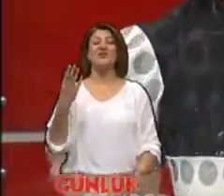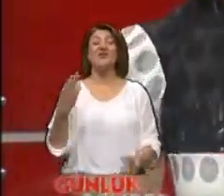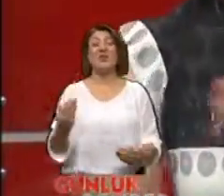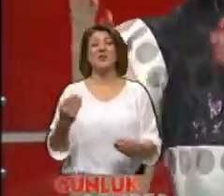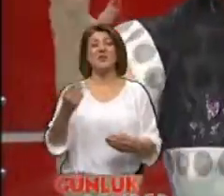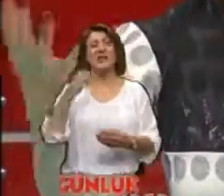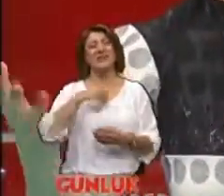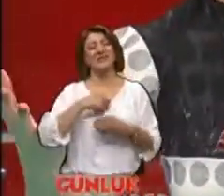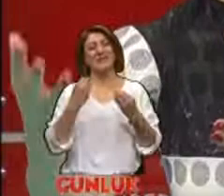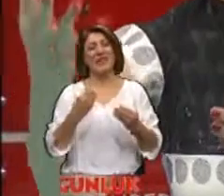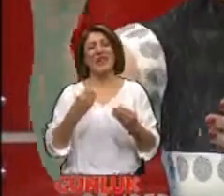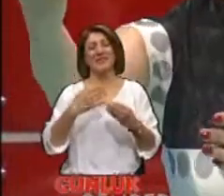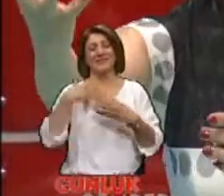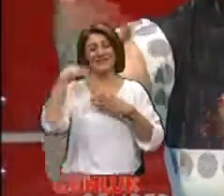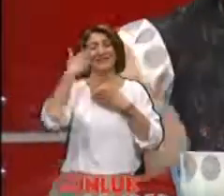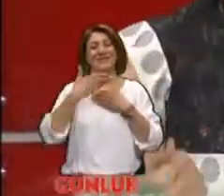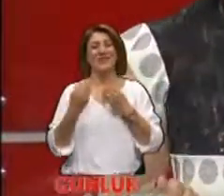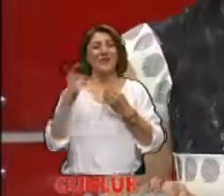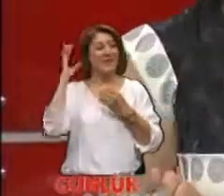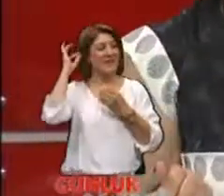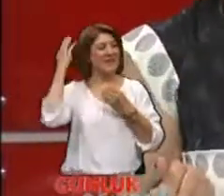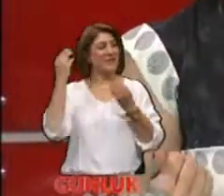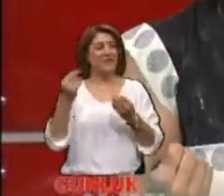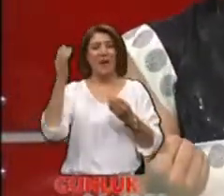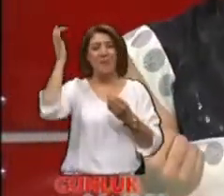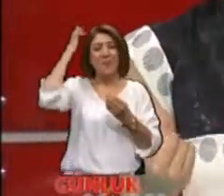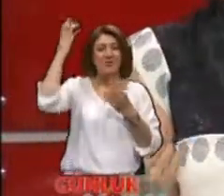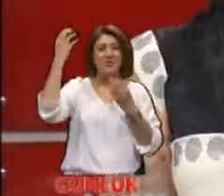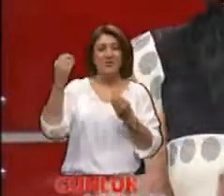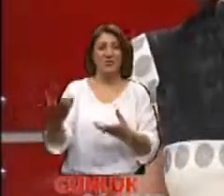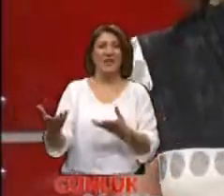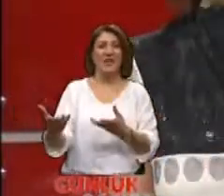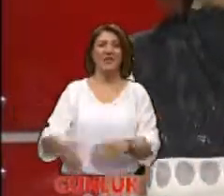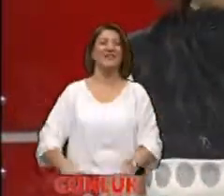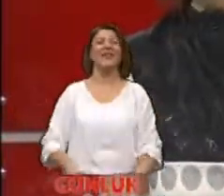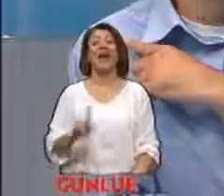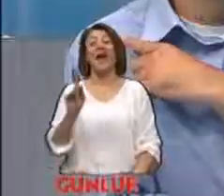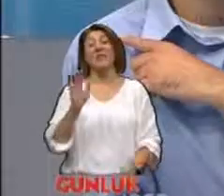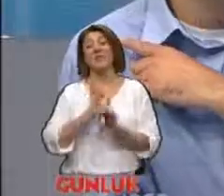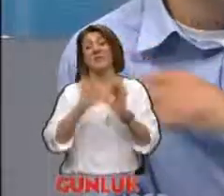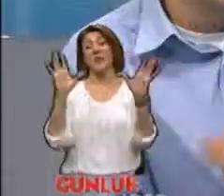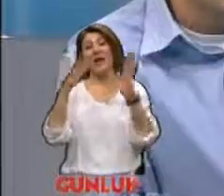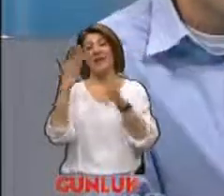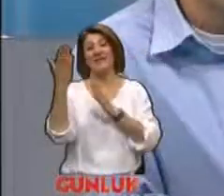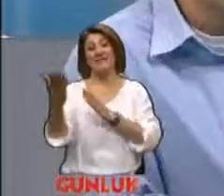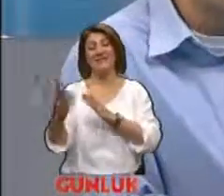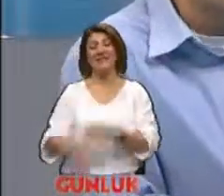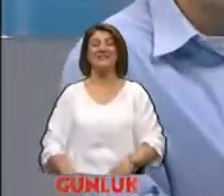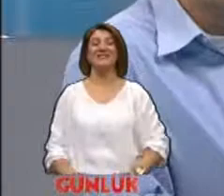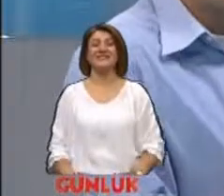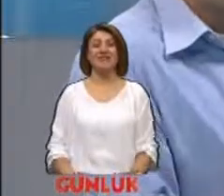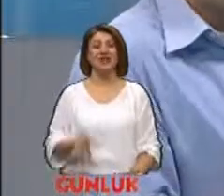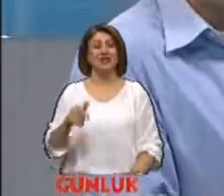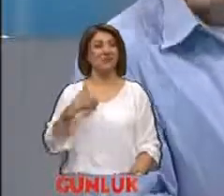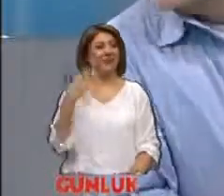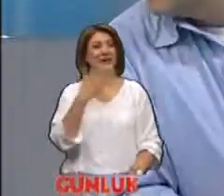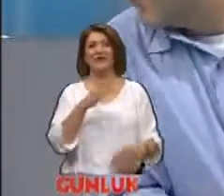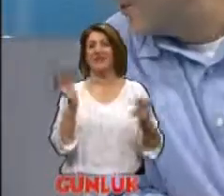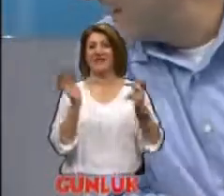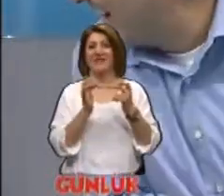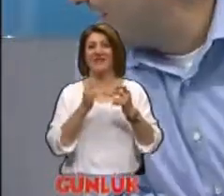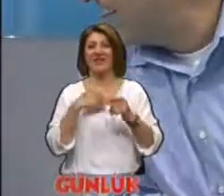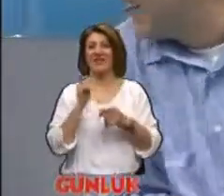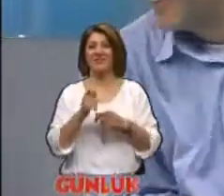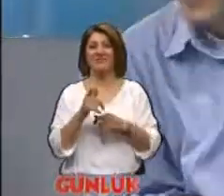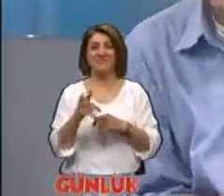güzel. İçin güzel, dışın güzel, ya saçın güzel, başın. Ya bırak beni artık bunlarla kandıramazsın. Harikasın. Sinin Hanım içerideyse gidip ondan ben kavga edeceğim orada zaten. Orada izliyor vallahi.